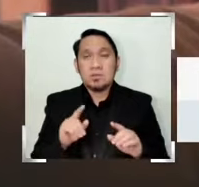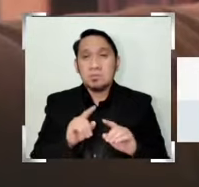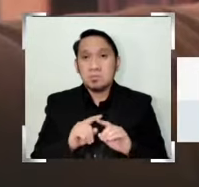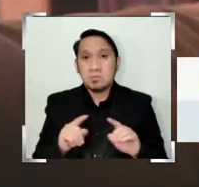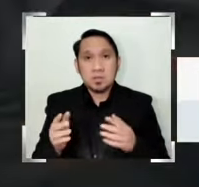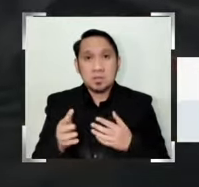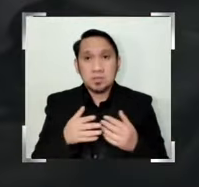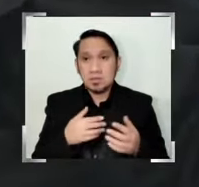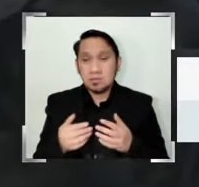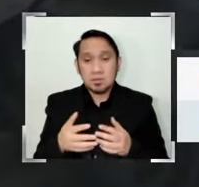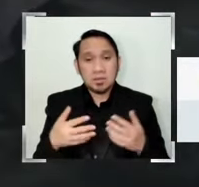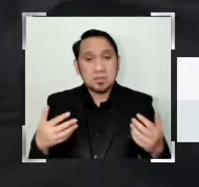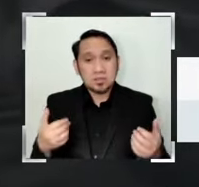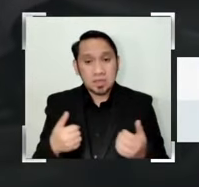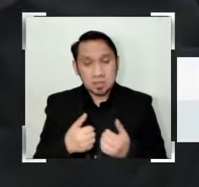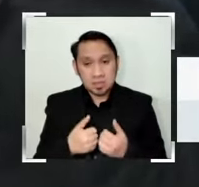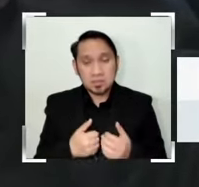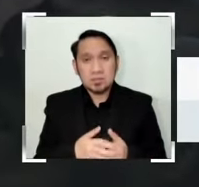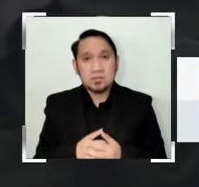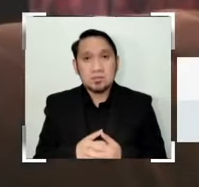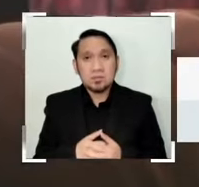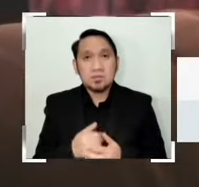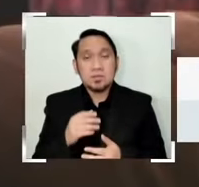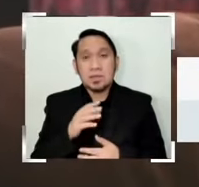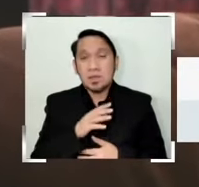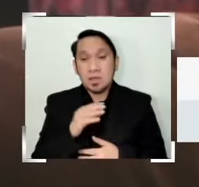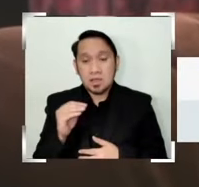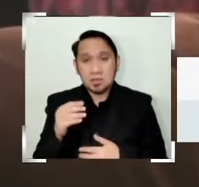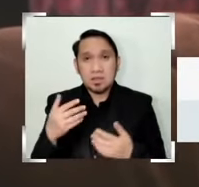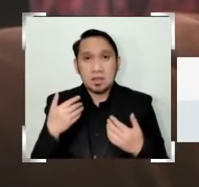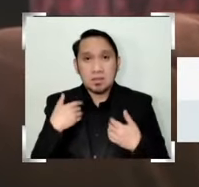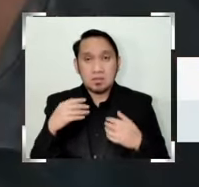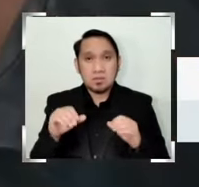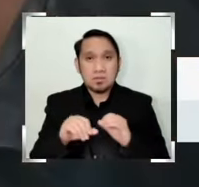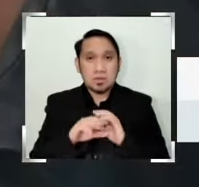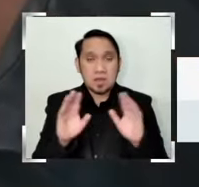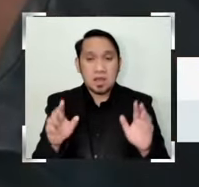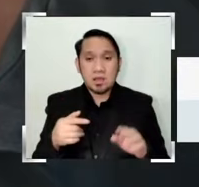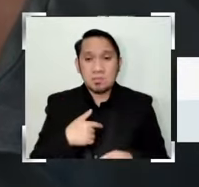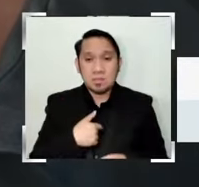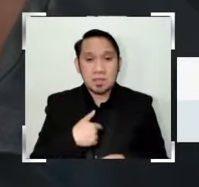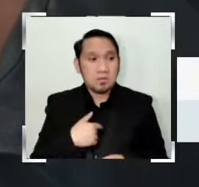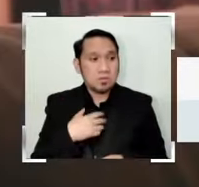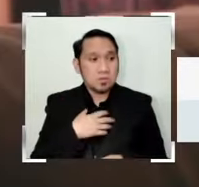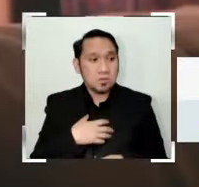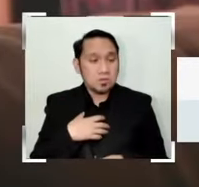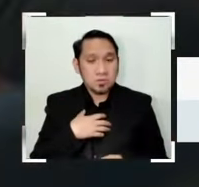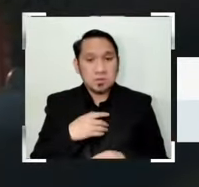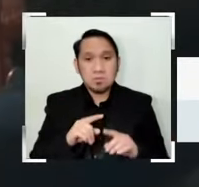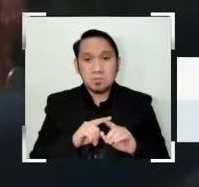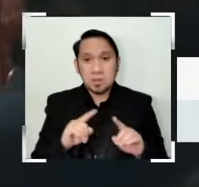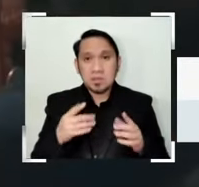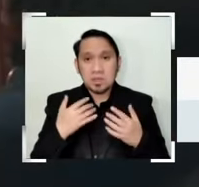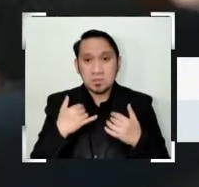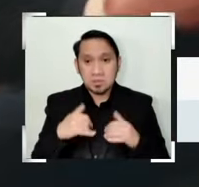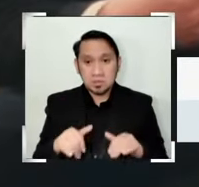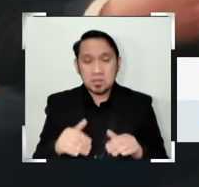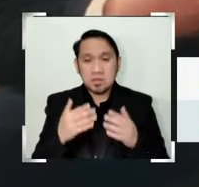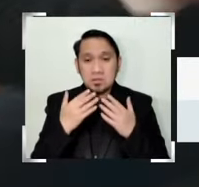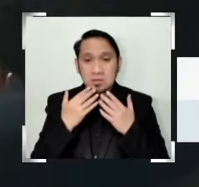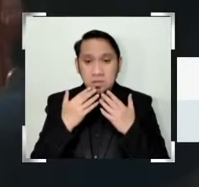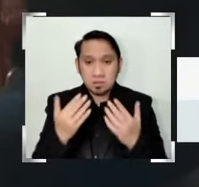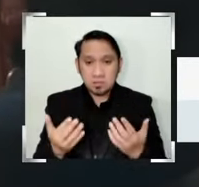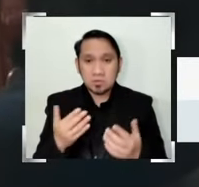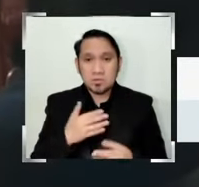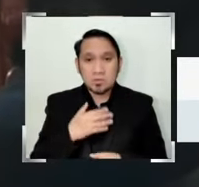challenges na hinarap, may kinlaro naman si Liza. I'm not complaining. I'm very grateful for everything that I experienced. Aniya, dahil sa